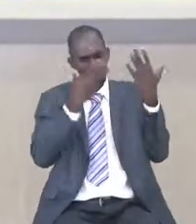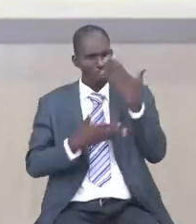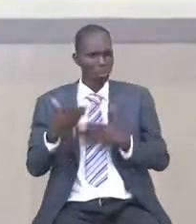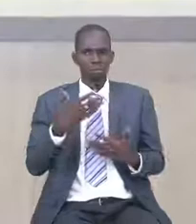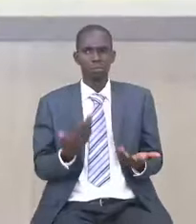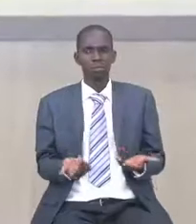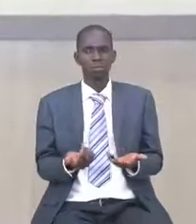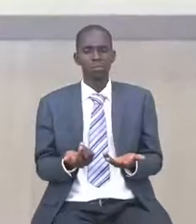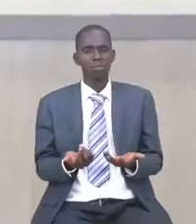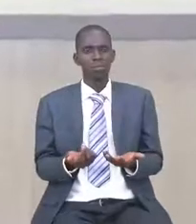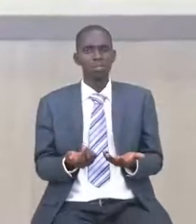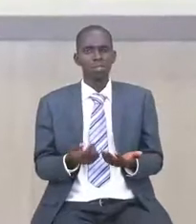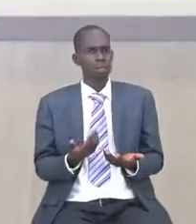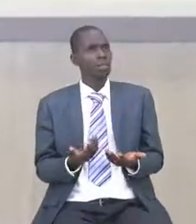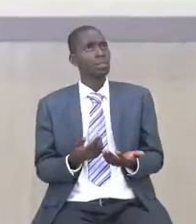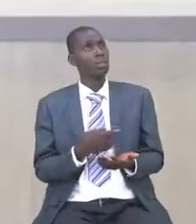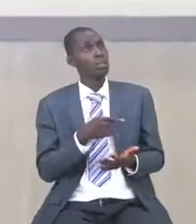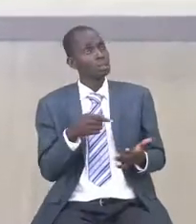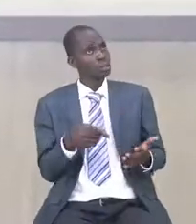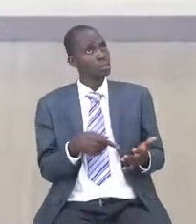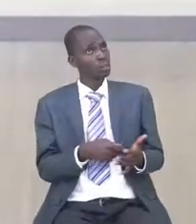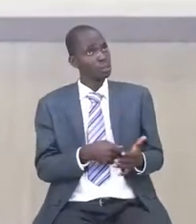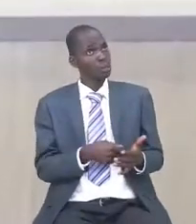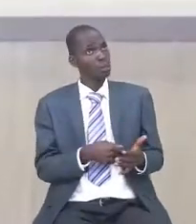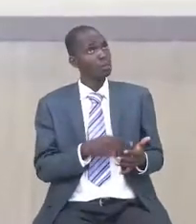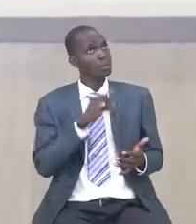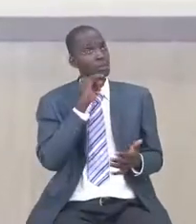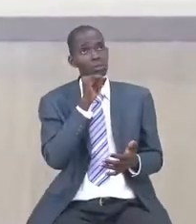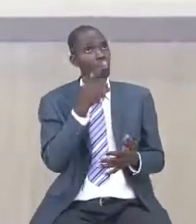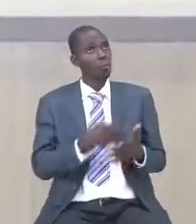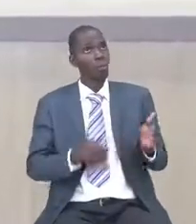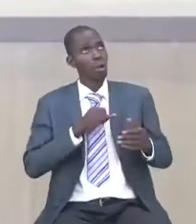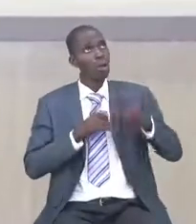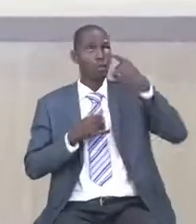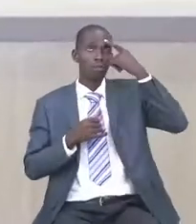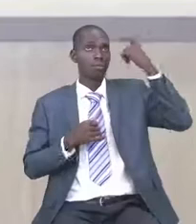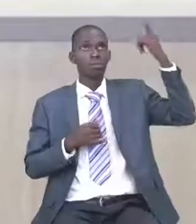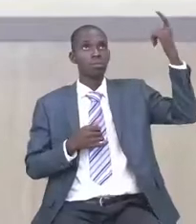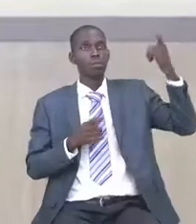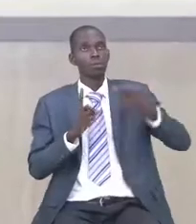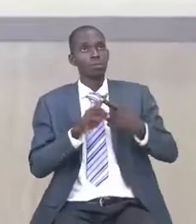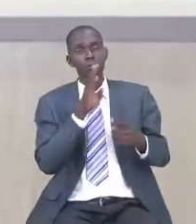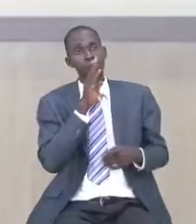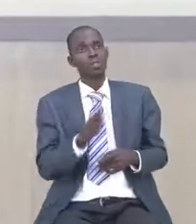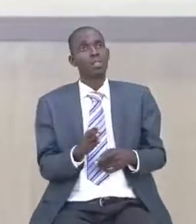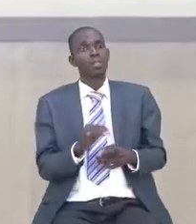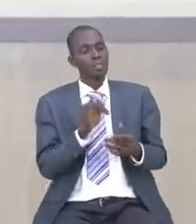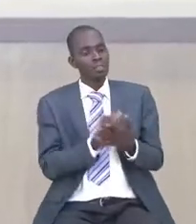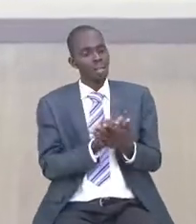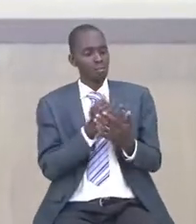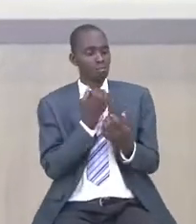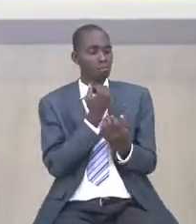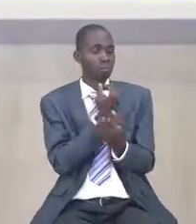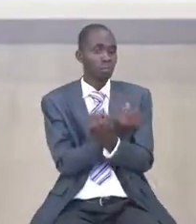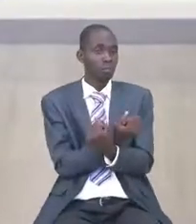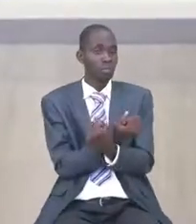L'homme ne s'est pas soucié. Il était en prison. Est-ce que c'est là vraiment la fin de mon rêve? Il